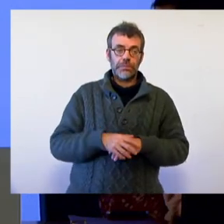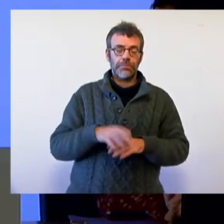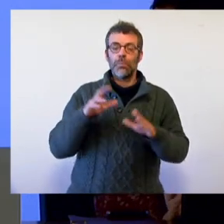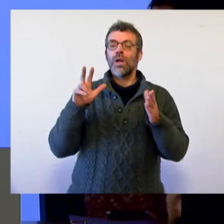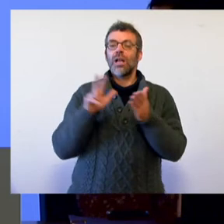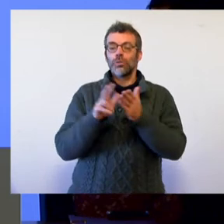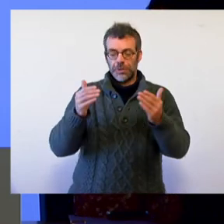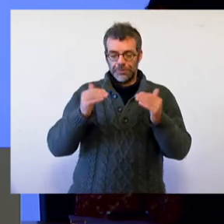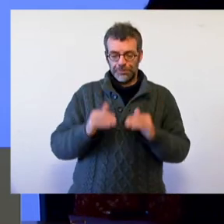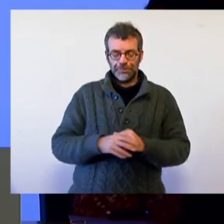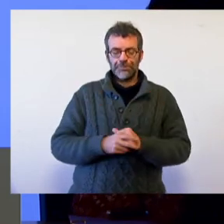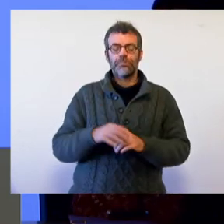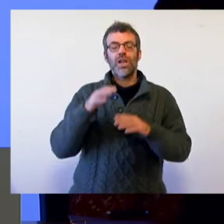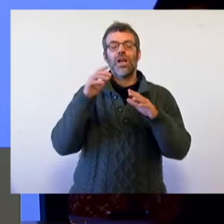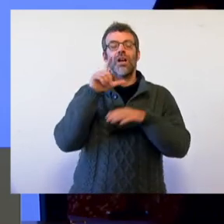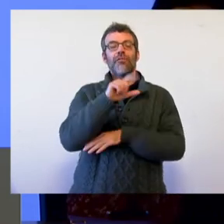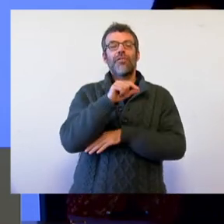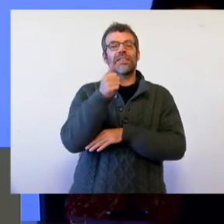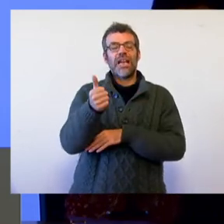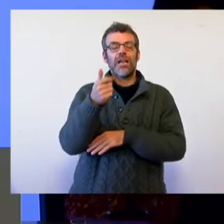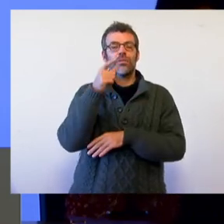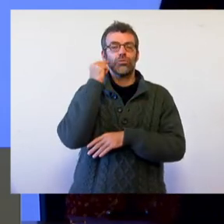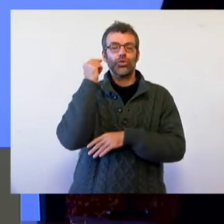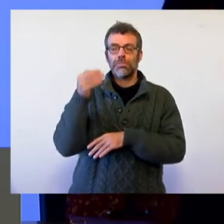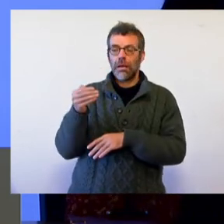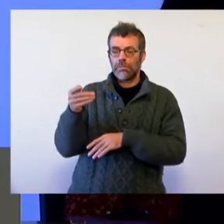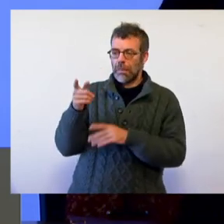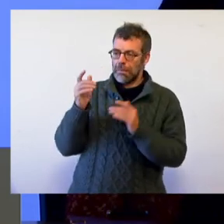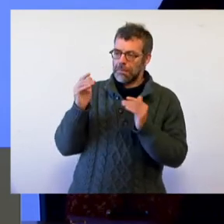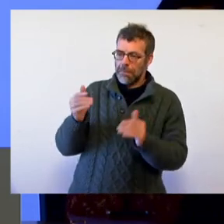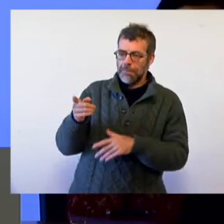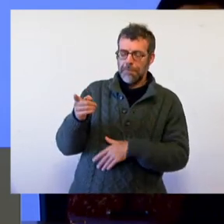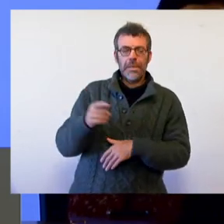Adopté. Affaire 21, Monsieur Martin.